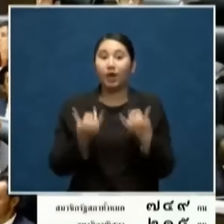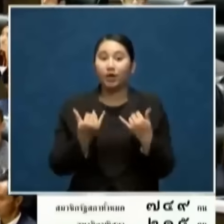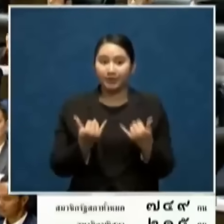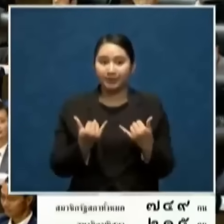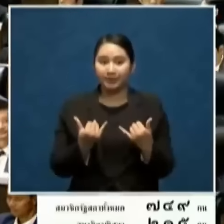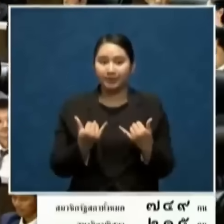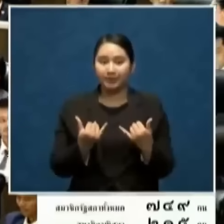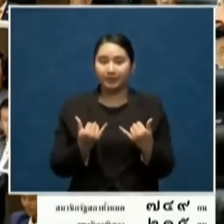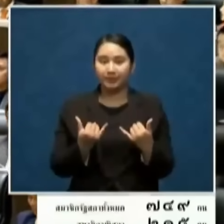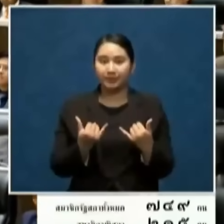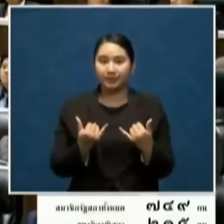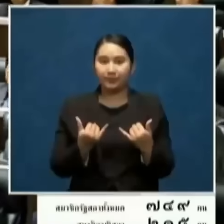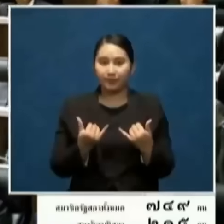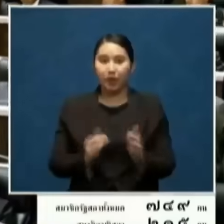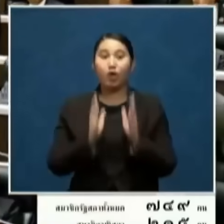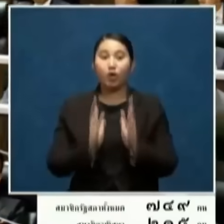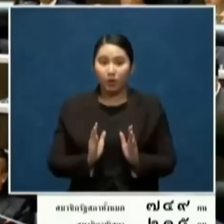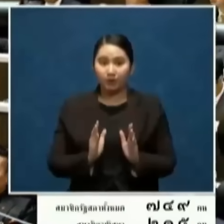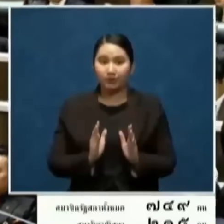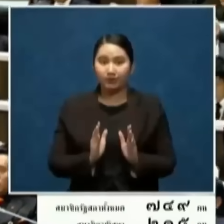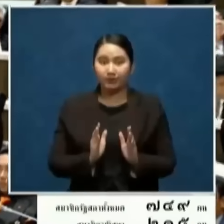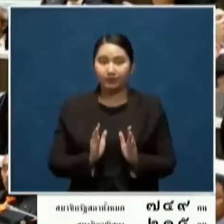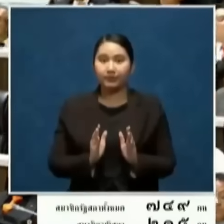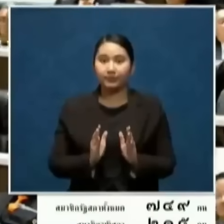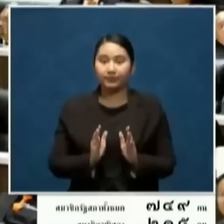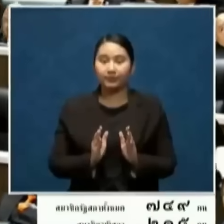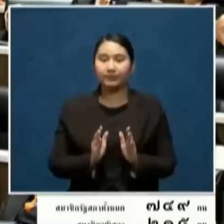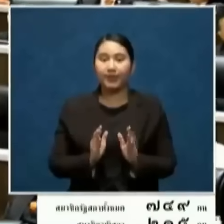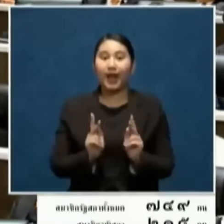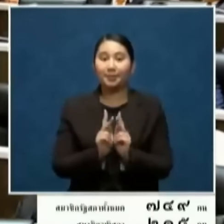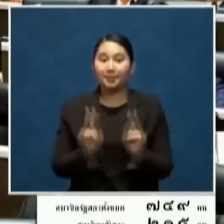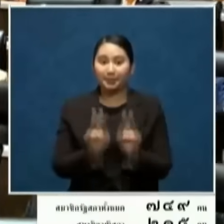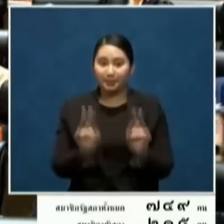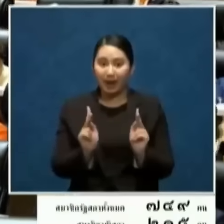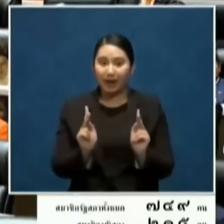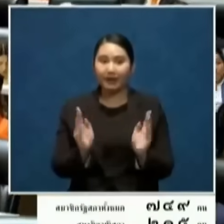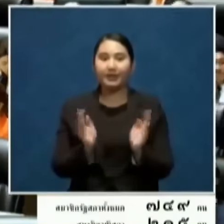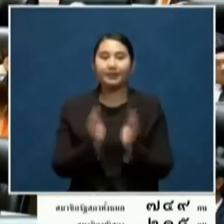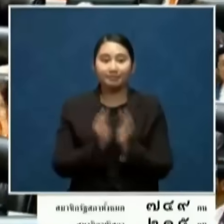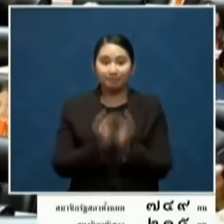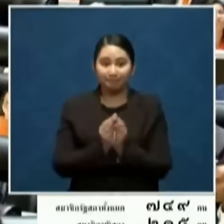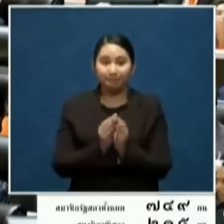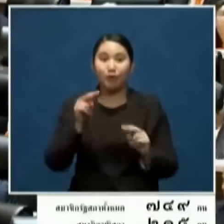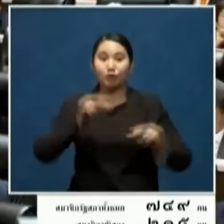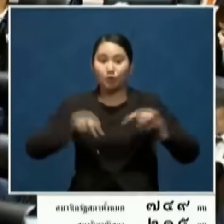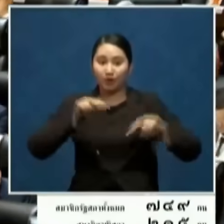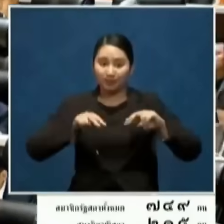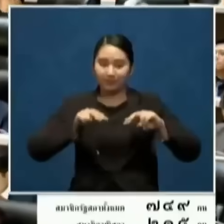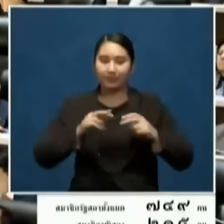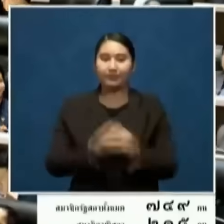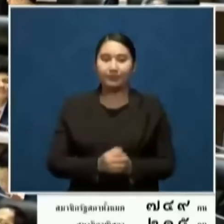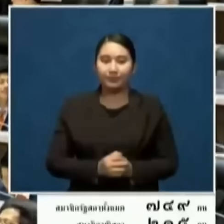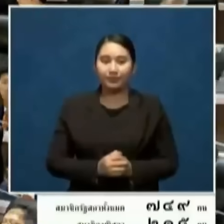ส่วนของ1ในสว.ที่หนุนคุณพิธามีชื่อของสว.วันชัยศรสิรินะคะส่วนสว.คุณหญิงพ